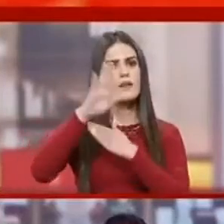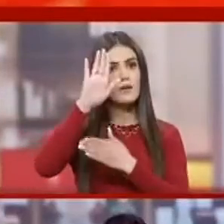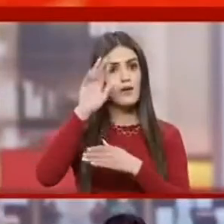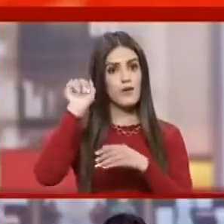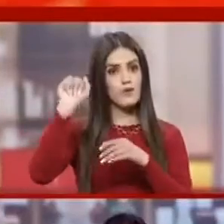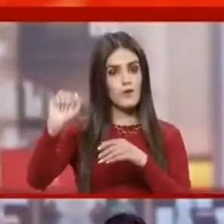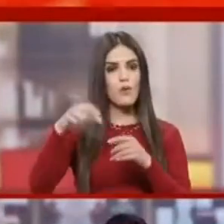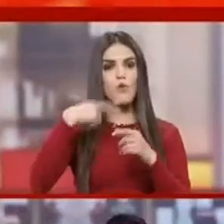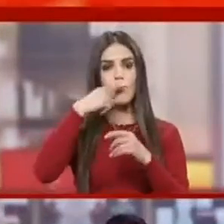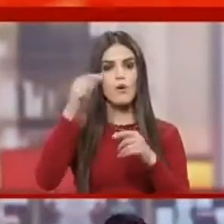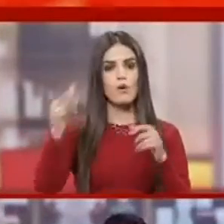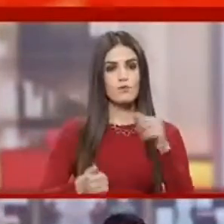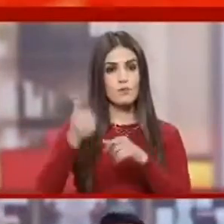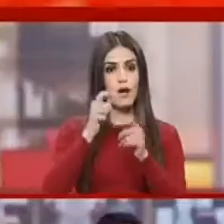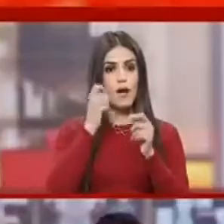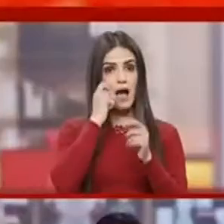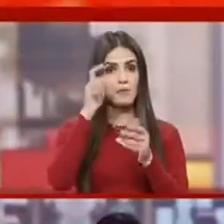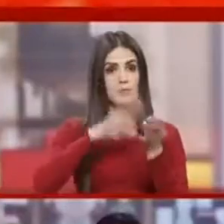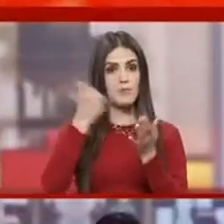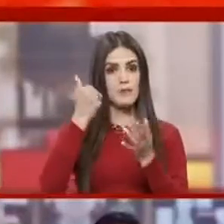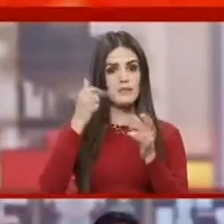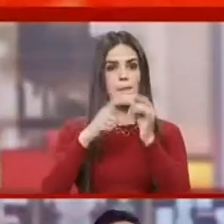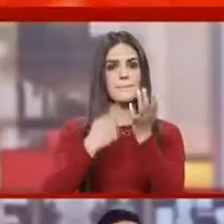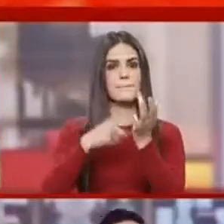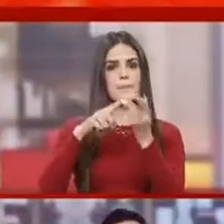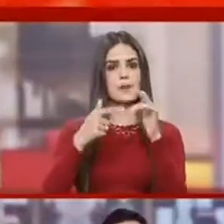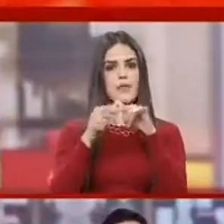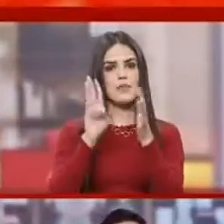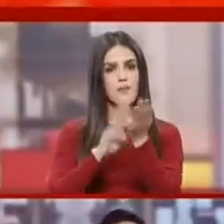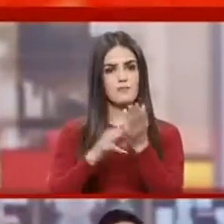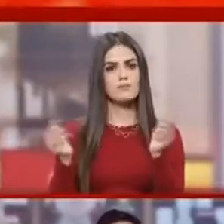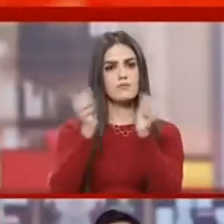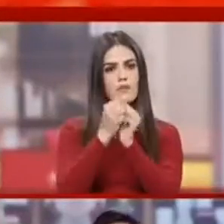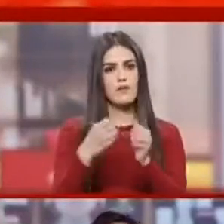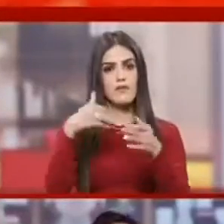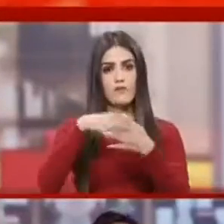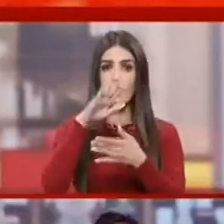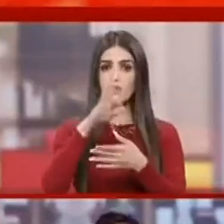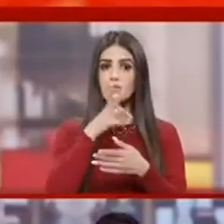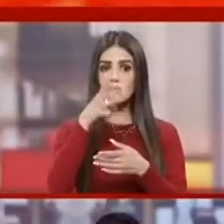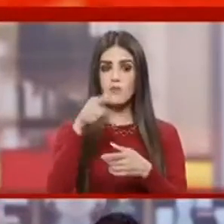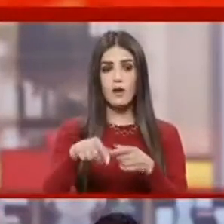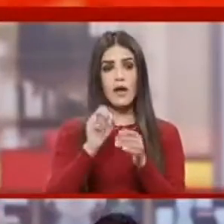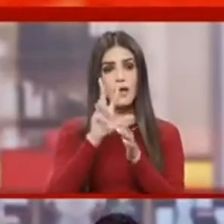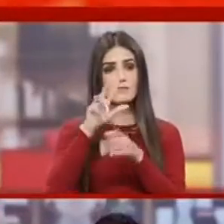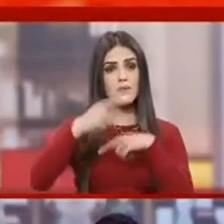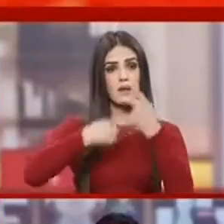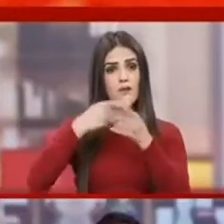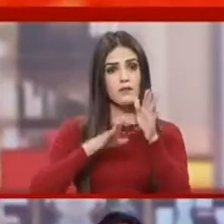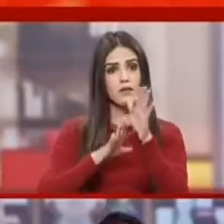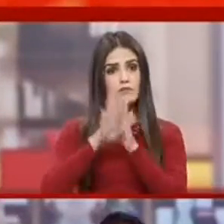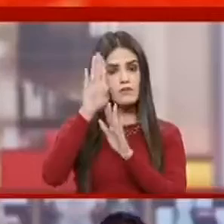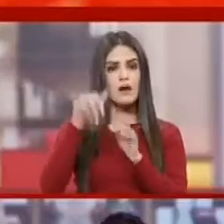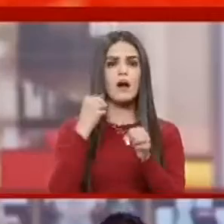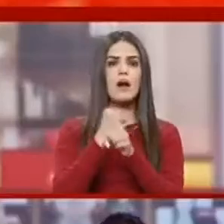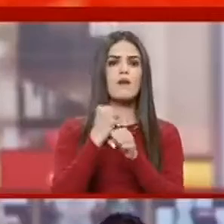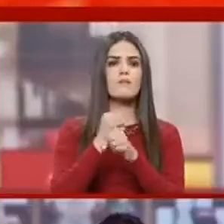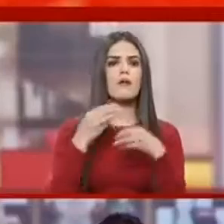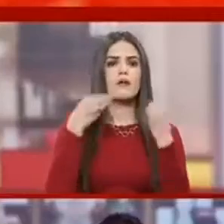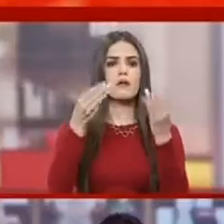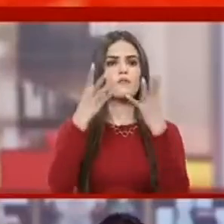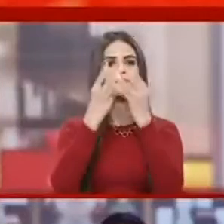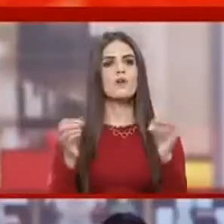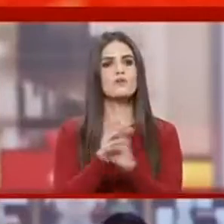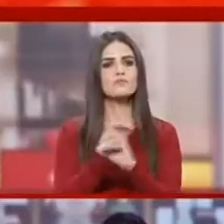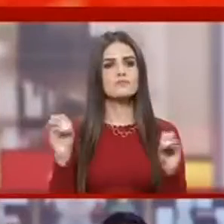दौरान प्रदेश अध्यक्ष प्रीतम सिंग्भी मौजूँ थे कॉंग्रेस का कहना है कि वड़ती महगाई को रोख पाने में सरकार नाकाम बही